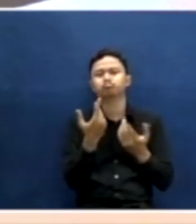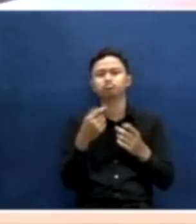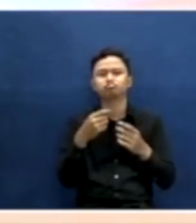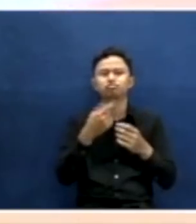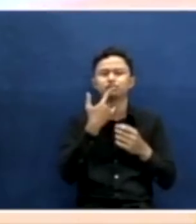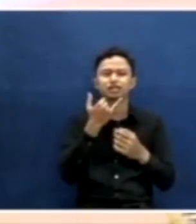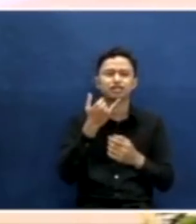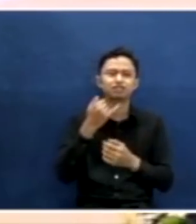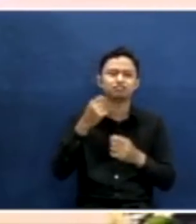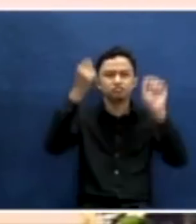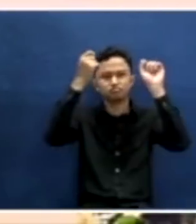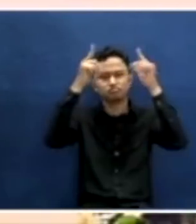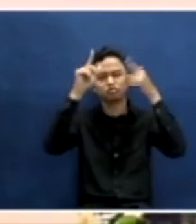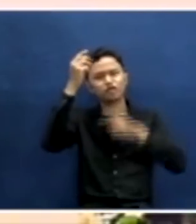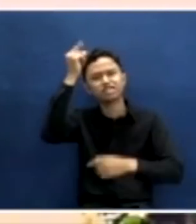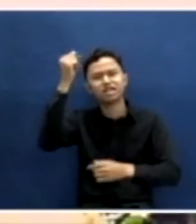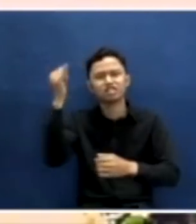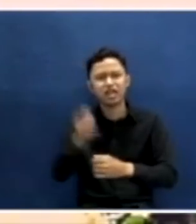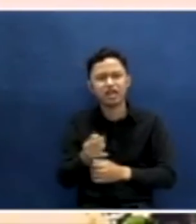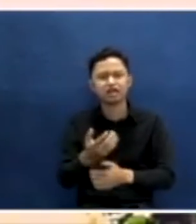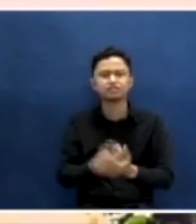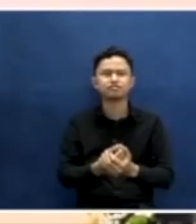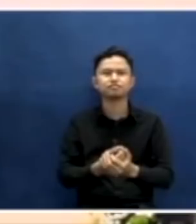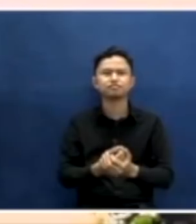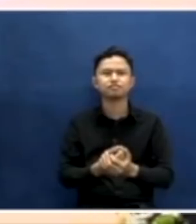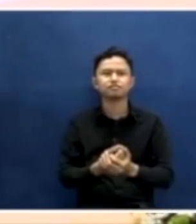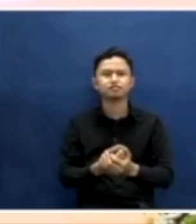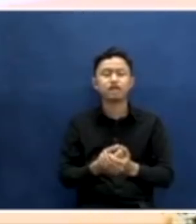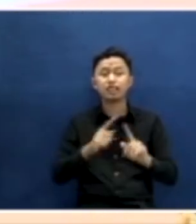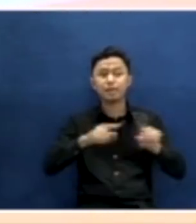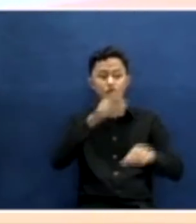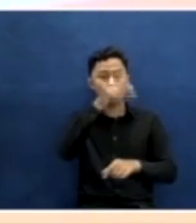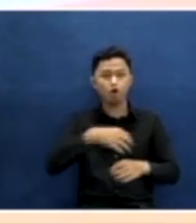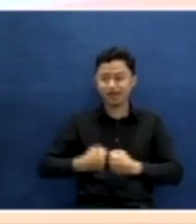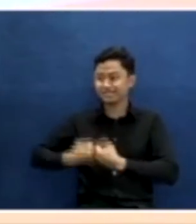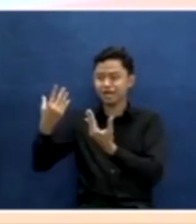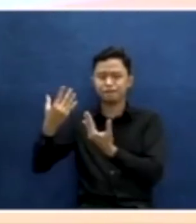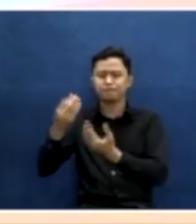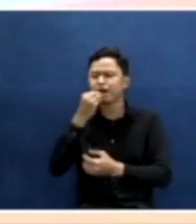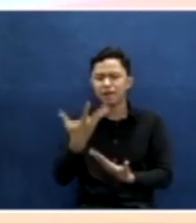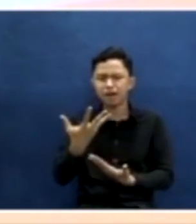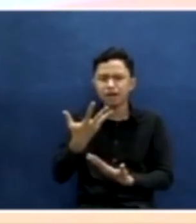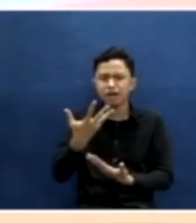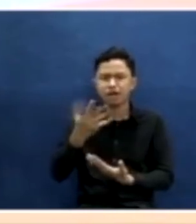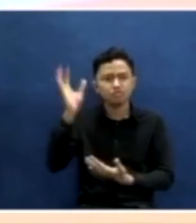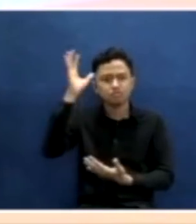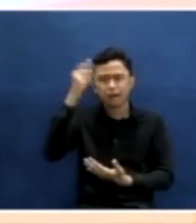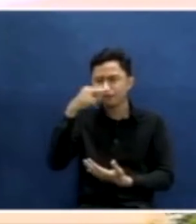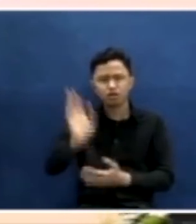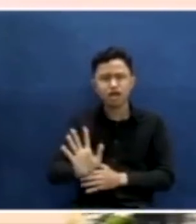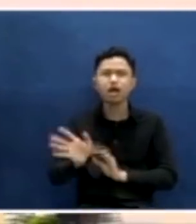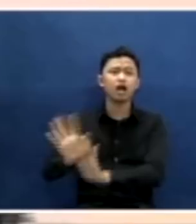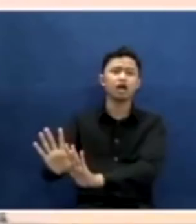Kalau setiap orang mukmin itu mulai memperhatikan apa profesinya dan apa makanan yang disuapkan kepada mulutnya Makanya kalau